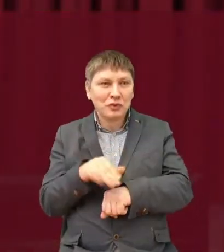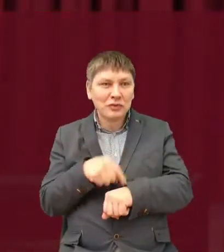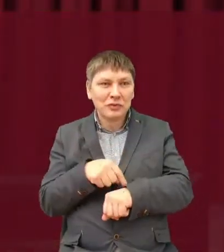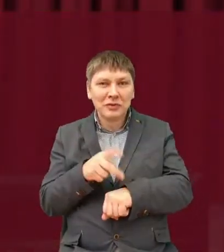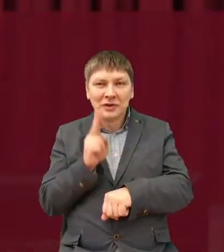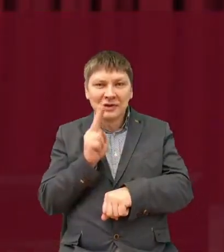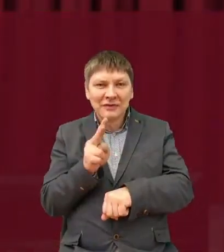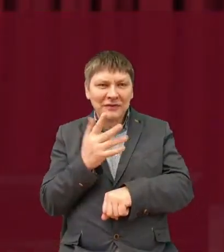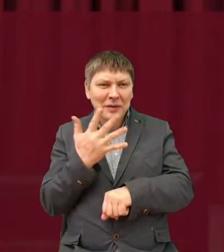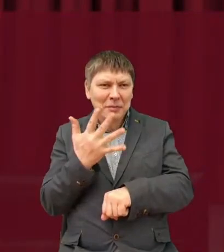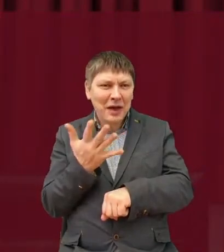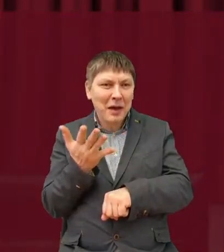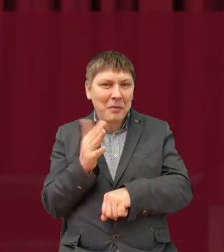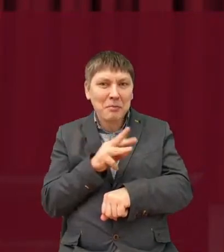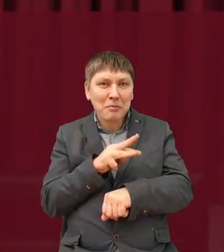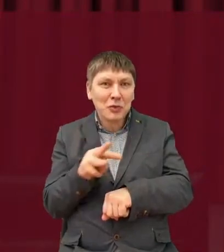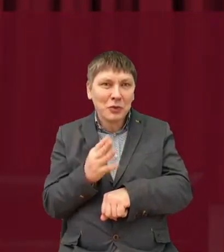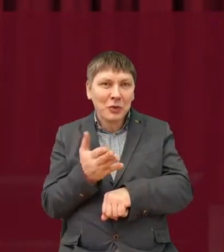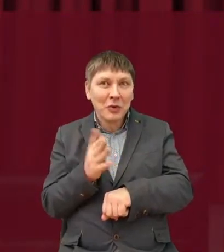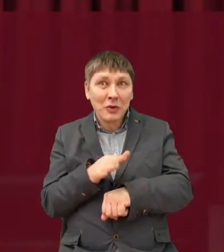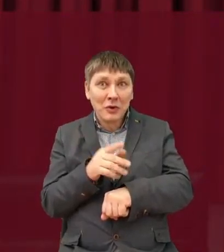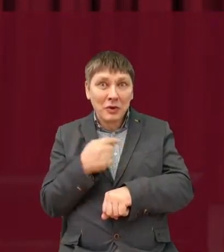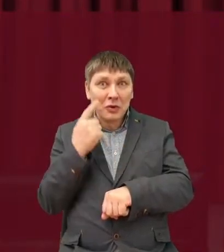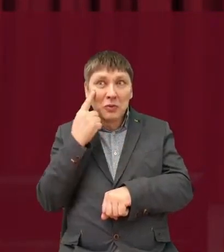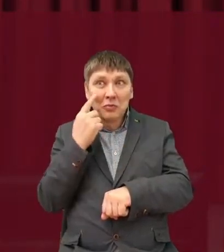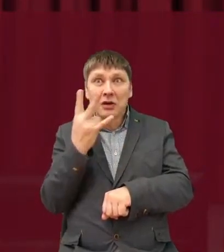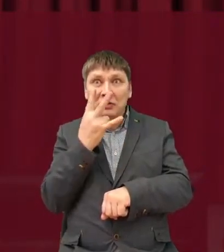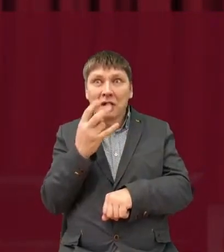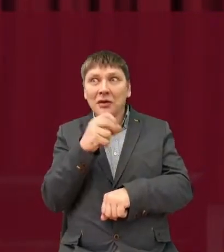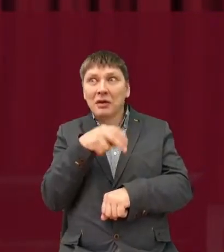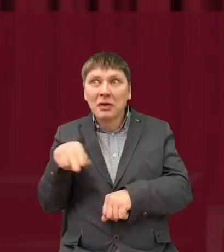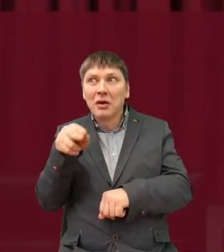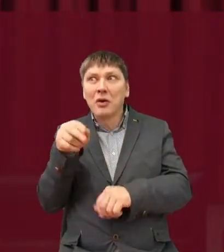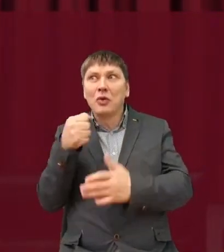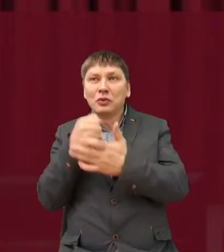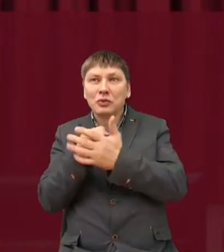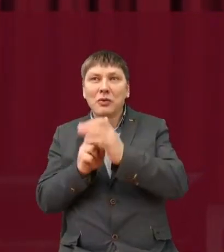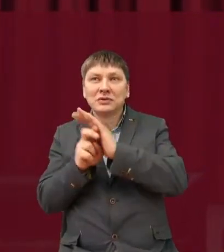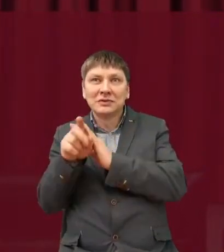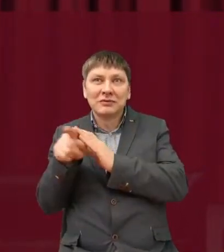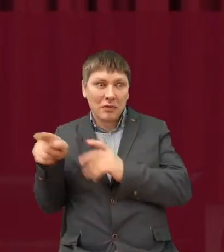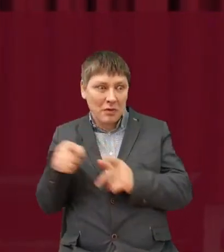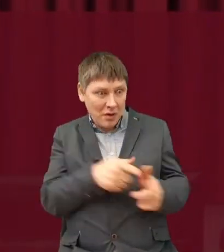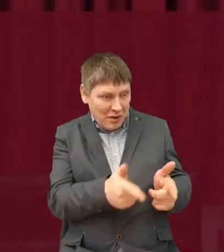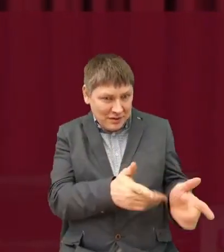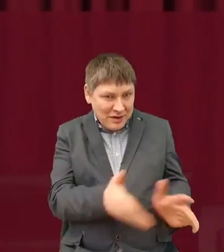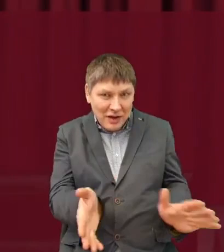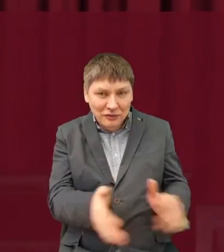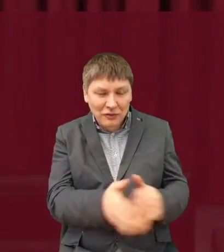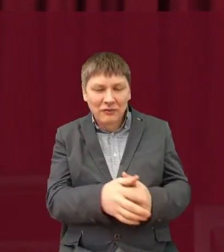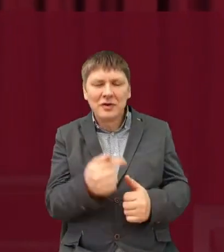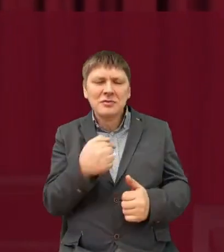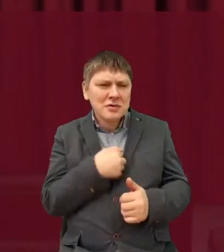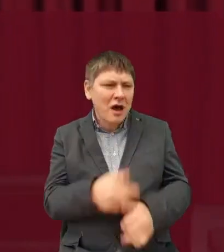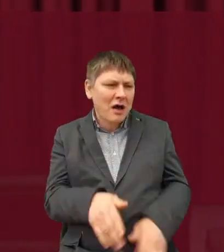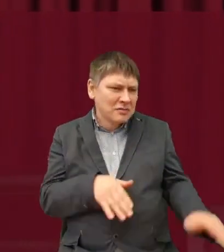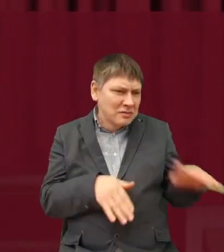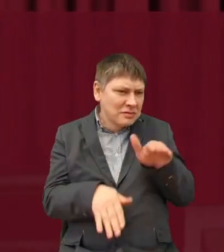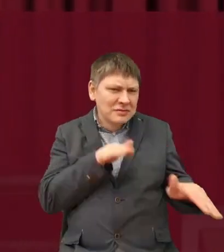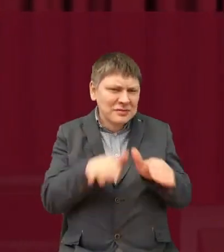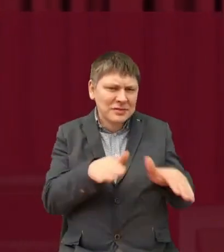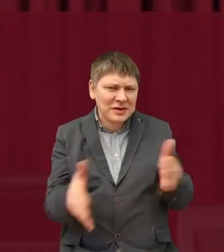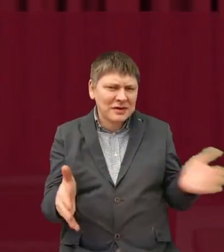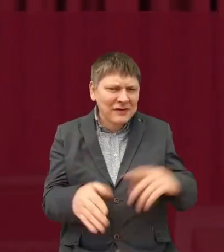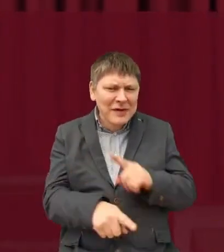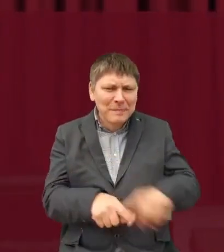там 20 или 25 минут я понимаю что нужно еще выйти доехать до церкви А ещё никто не готов я Давай начал